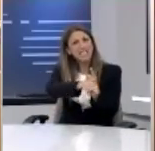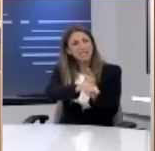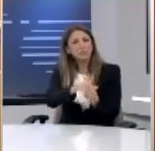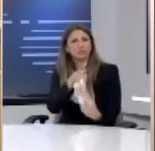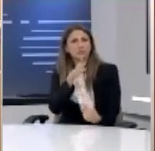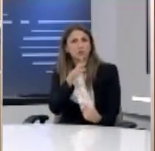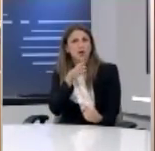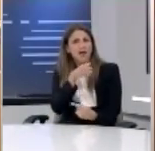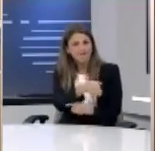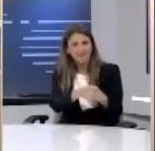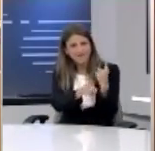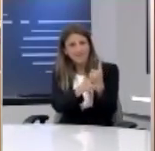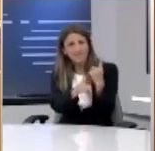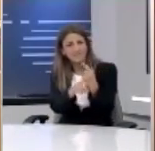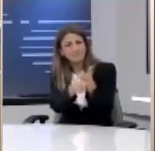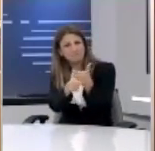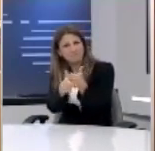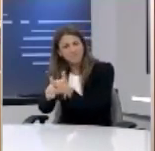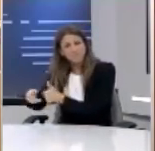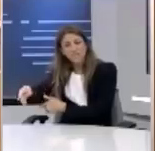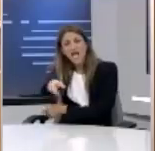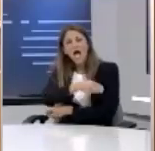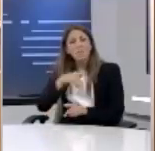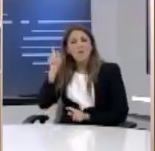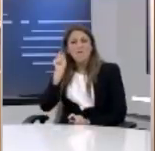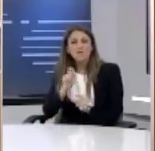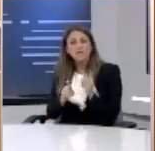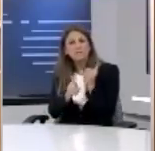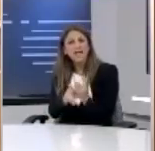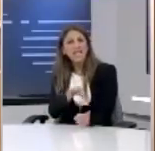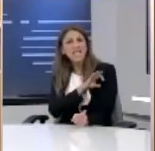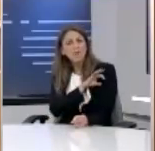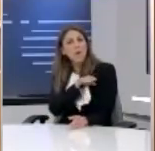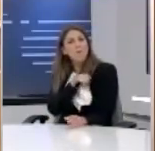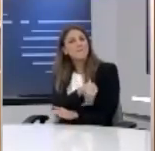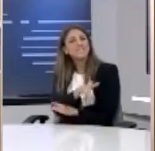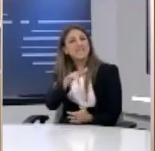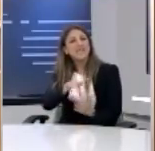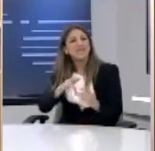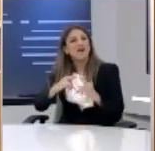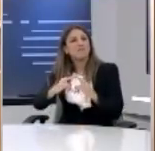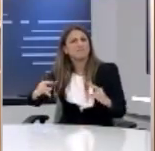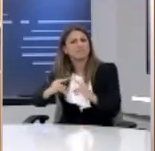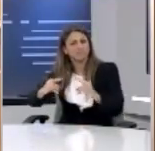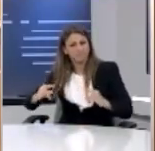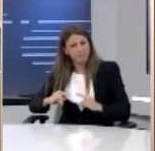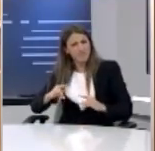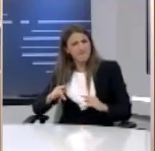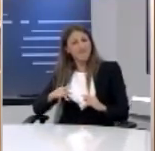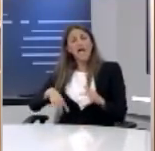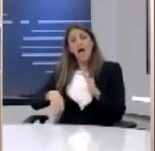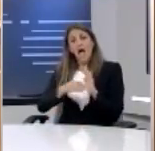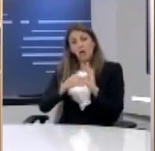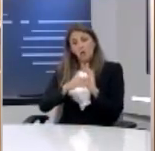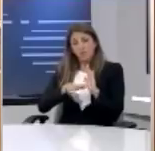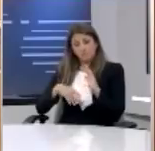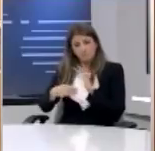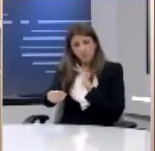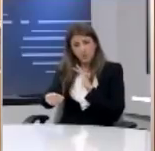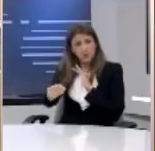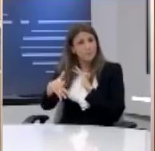δεκάδες νηπιαγωγεία στα κέντρα φιλοξενίας. Εξασφαλίσαμε την απρόσκοπτη πρόσβαση προσφύγων και